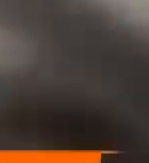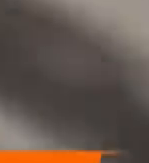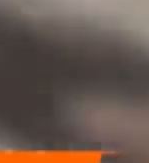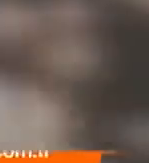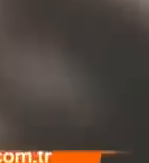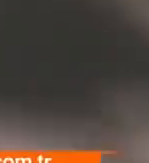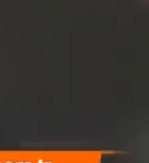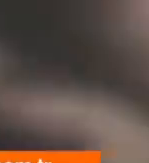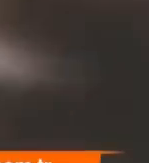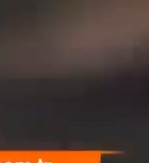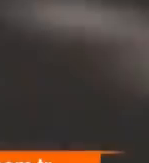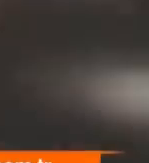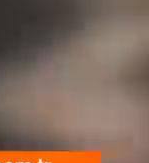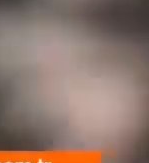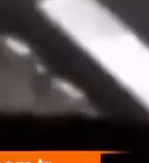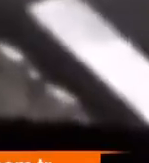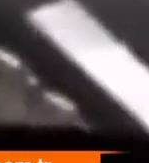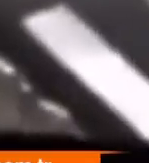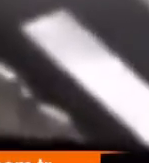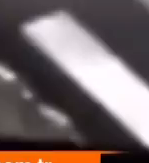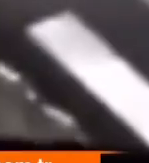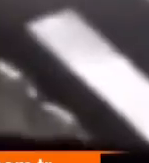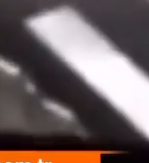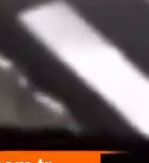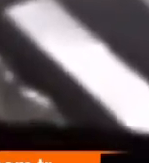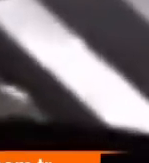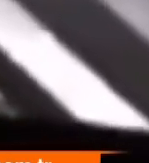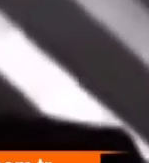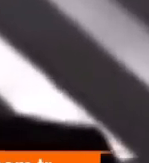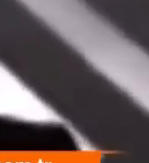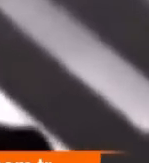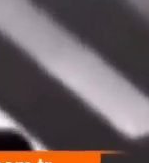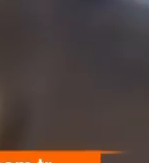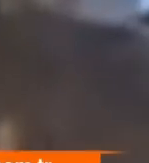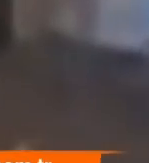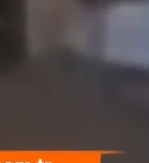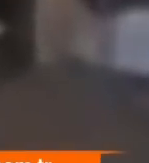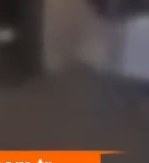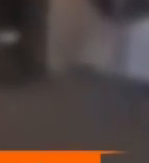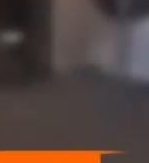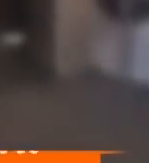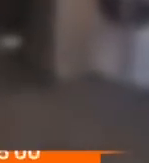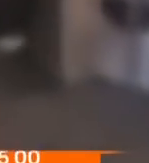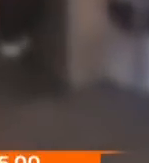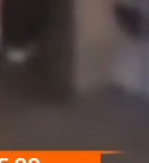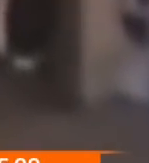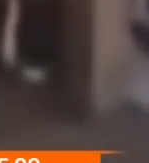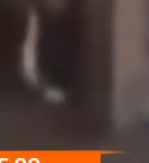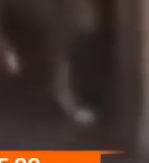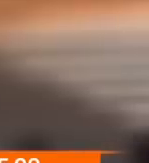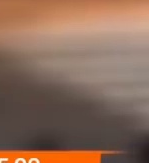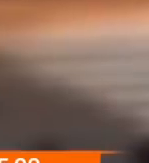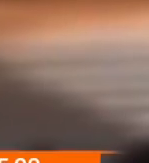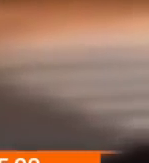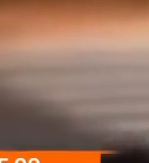çaldıkları paranın bir kısmını sokağa saçtılar. En çılgın film senaryolarını aratmayan soygun birazdan ATV Ana